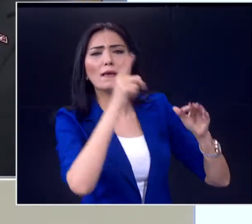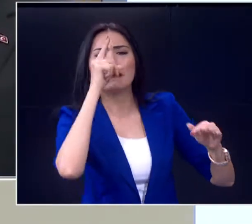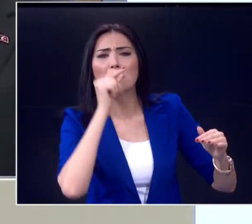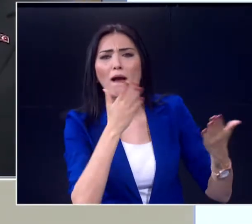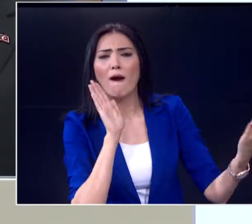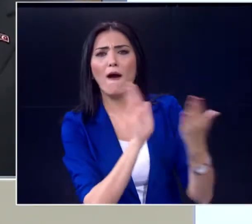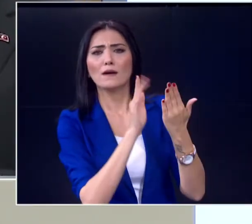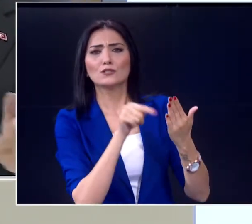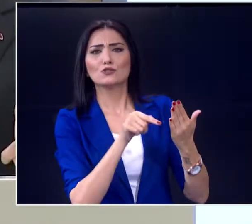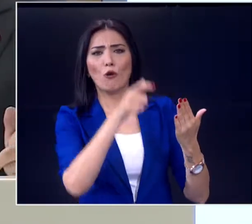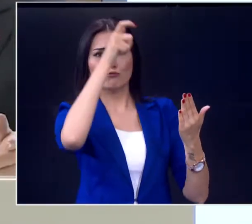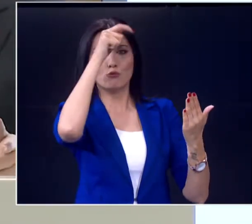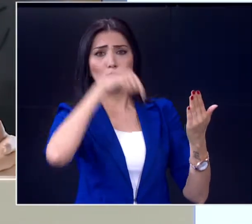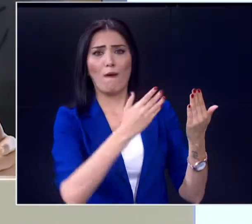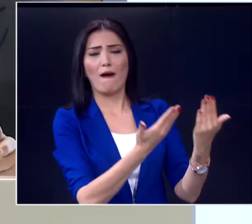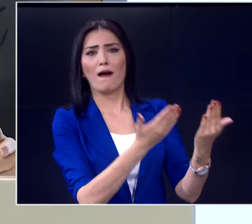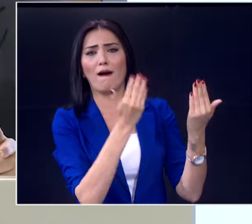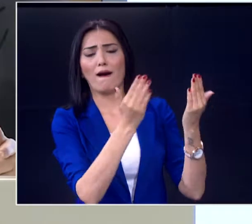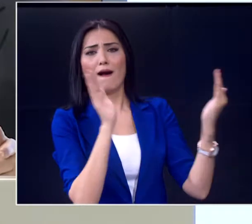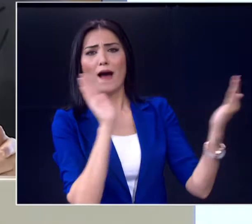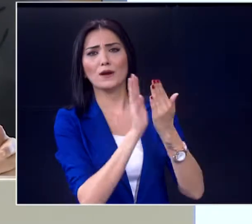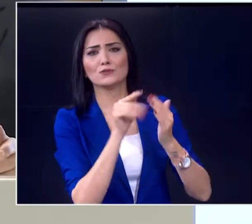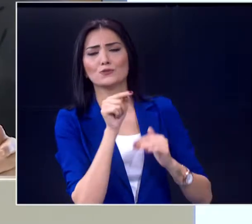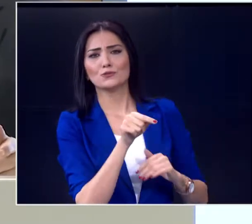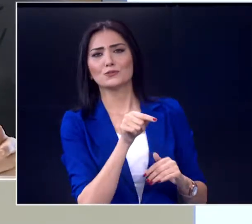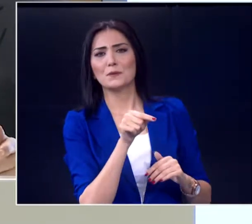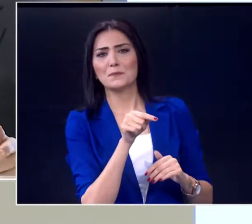karşı? Türkiye'ye karşı.